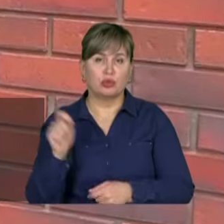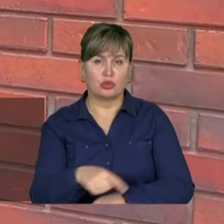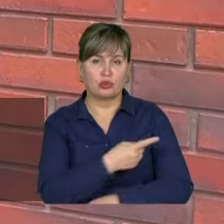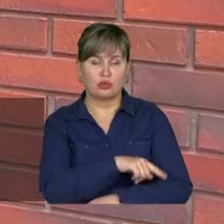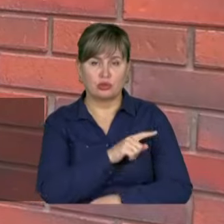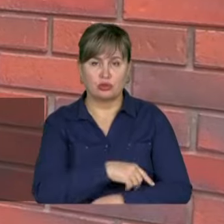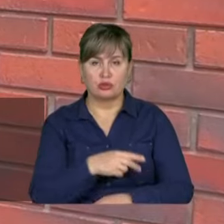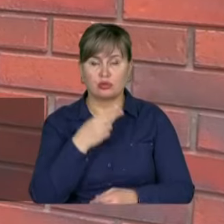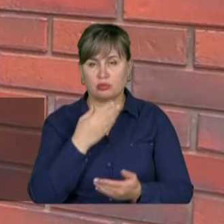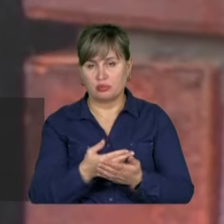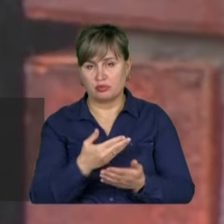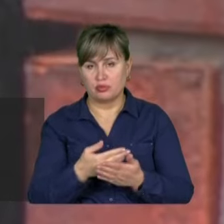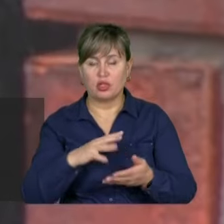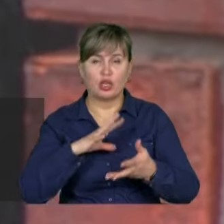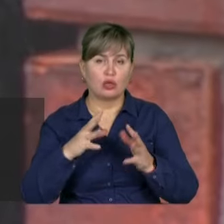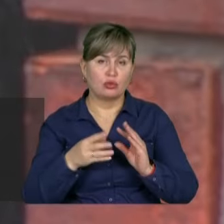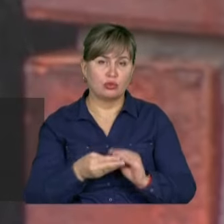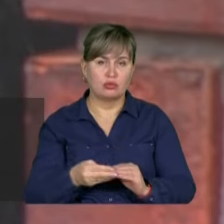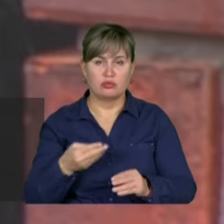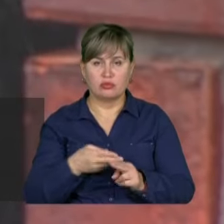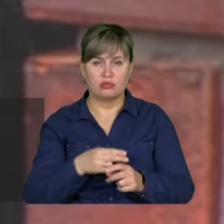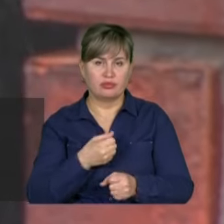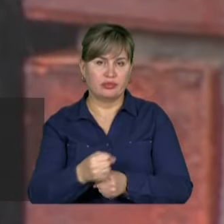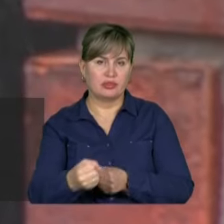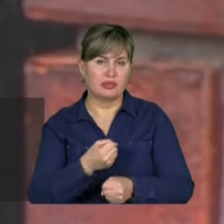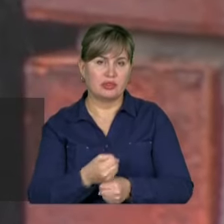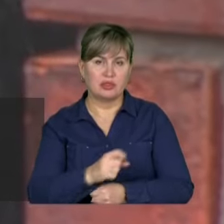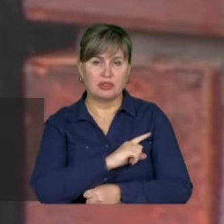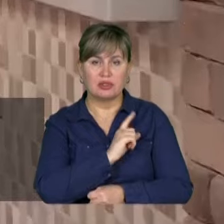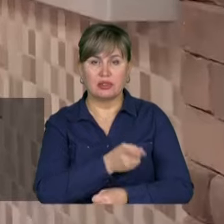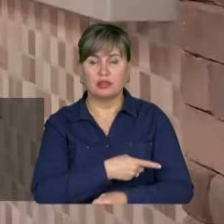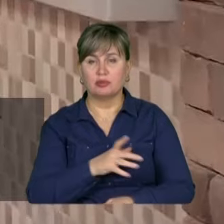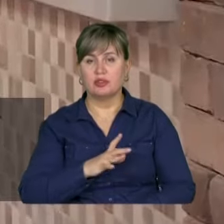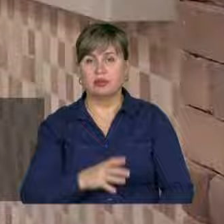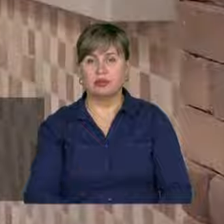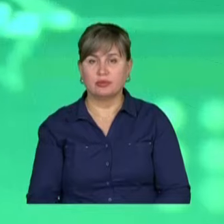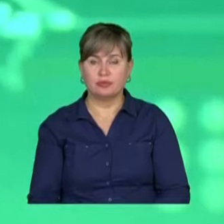по предварительной версии в результате нанесения телесных повреждений.